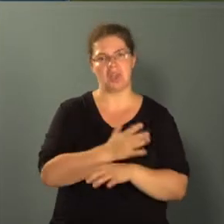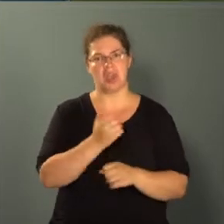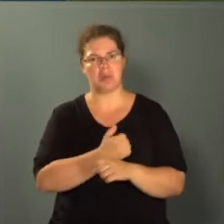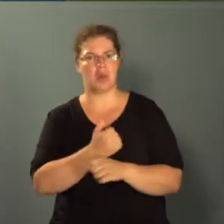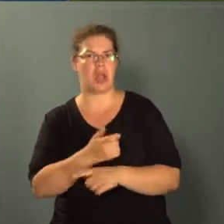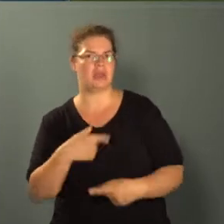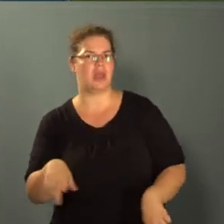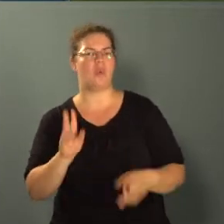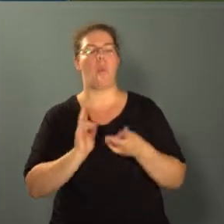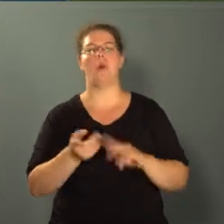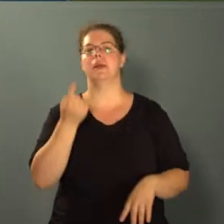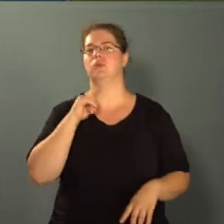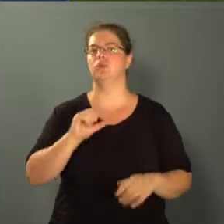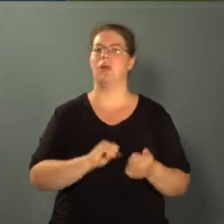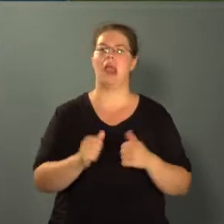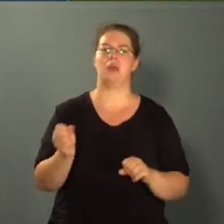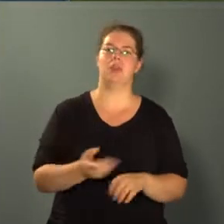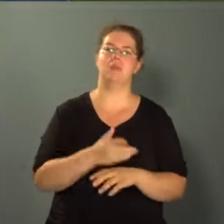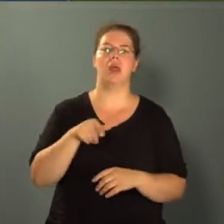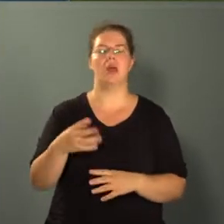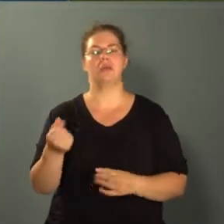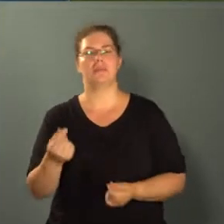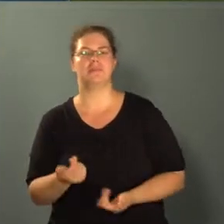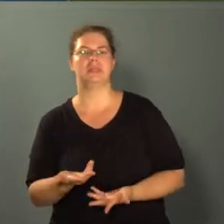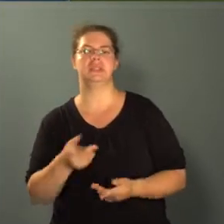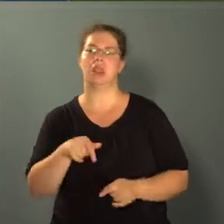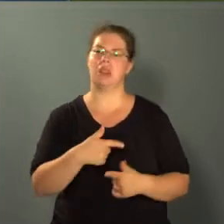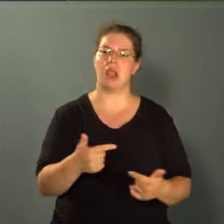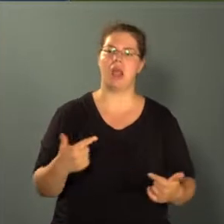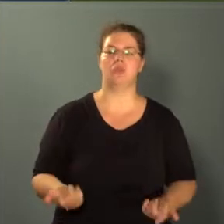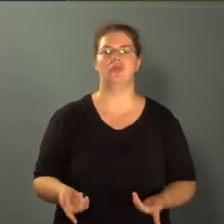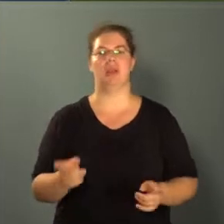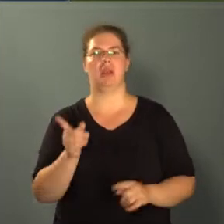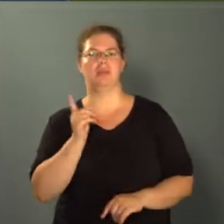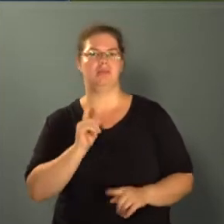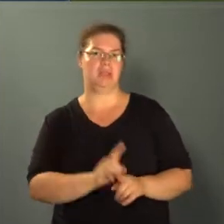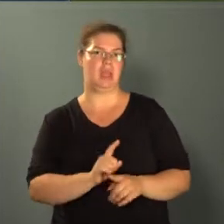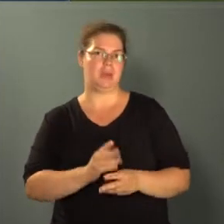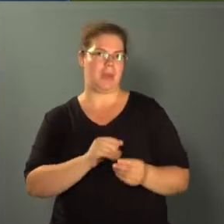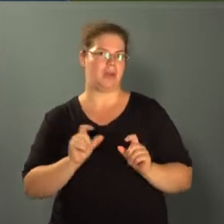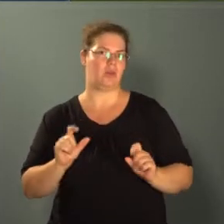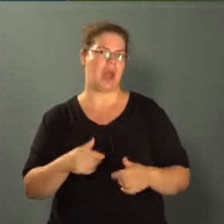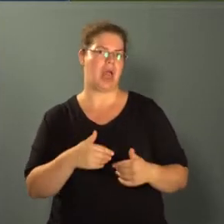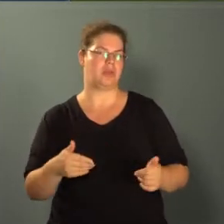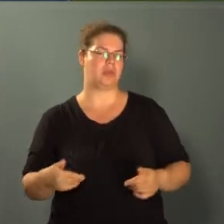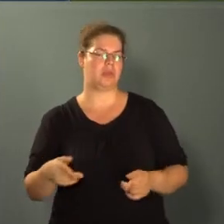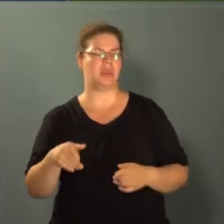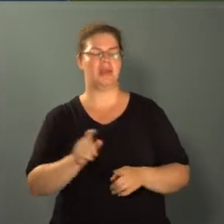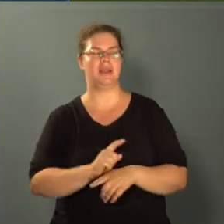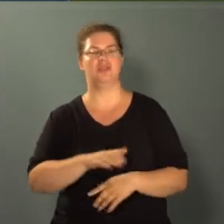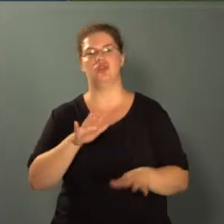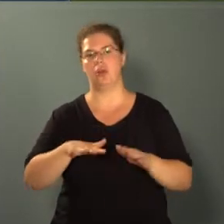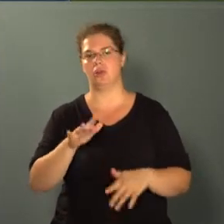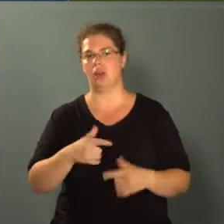háttérmunkát nekünk, hogy tudjuk előteremteni mindazt a pénzt, mindazt a lehetőséget, hiszen korlátozottak itt Soroksáron